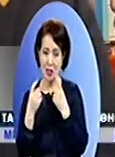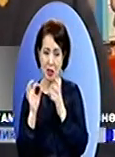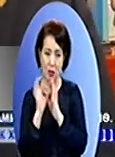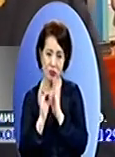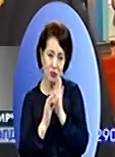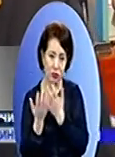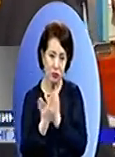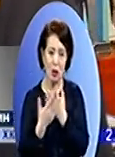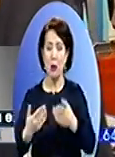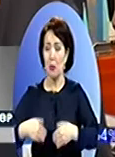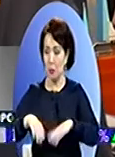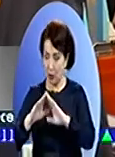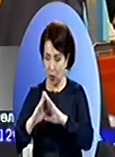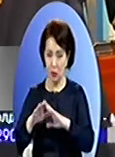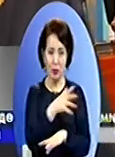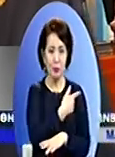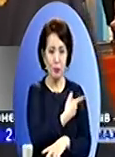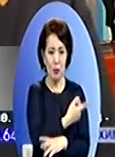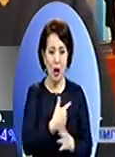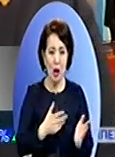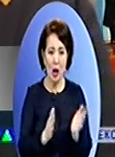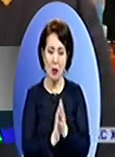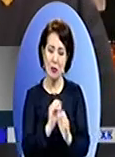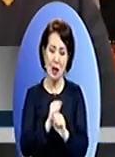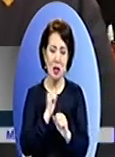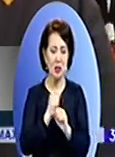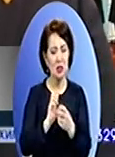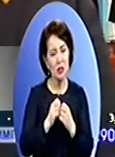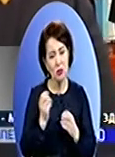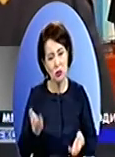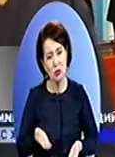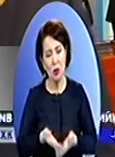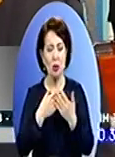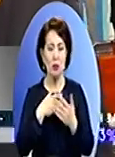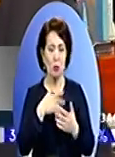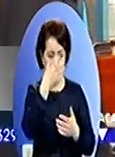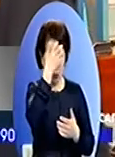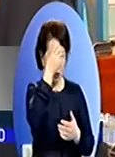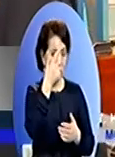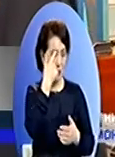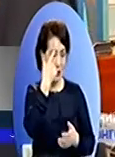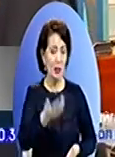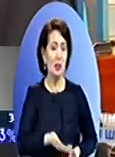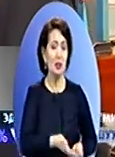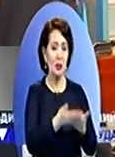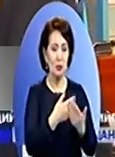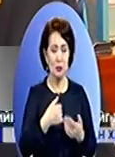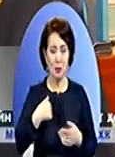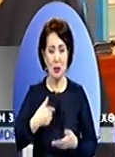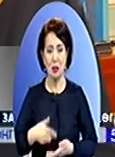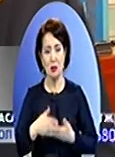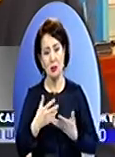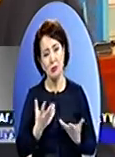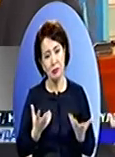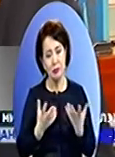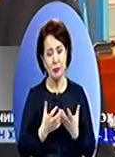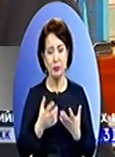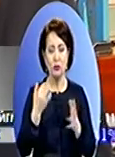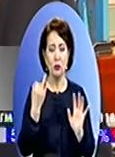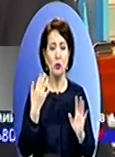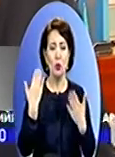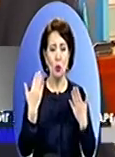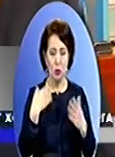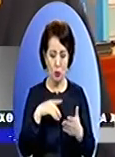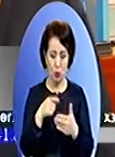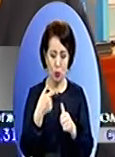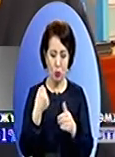баг одоо бас ажиллаулах Монголын засгийн газрын саналыг одоо дэмжиж мөн одоо бас 2-7 тохиолдлын протокол одоо тэмдэглэм